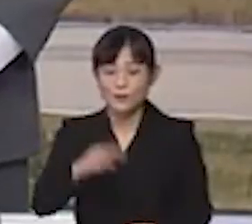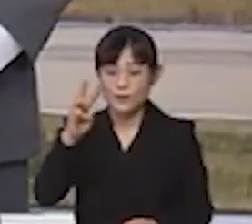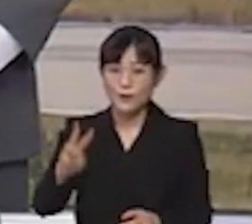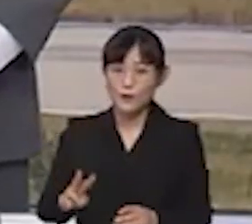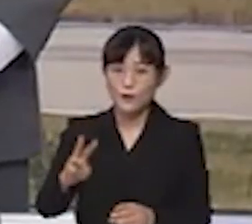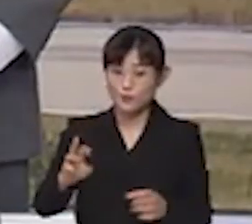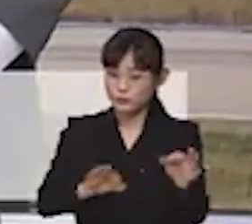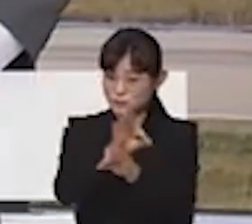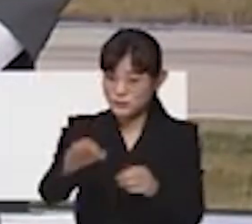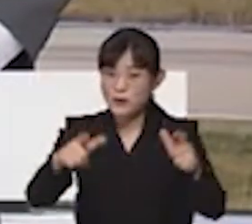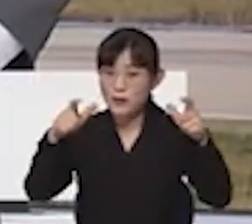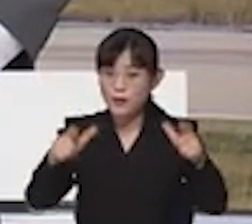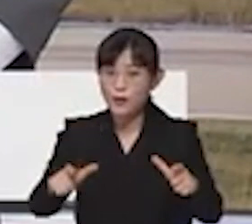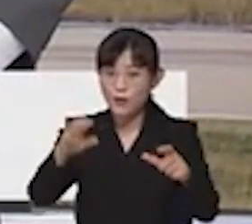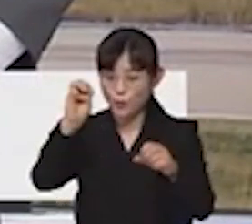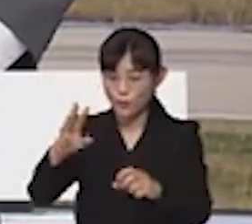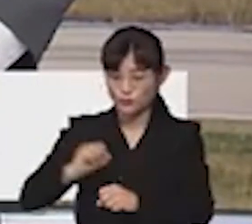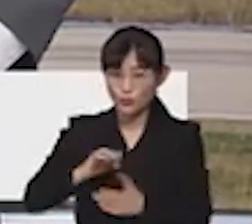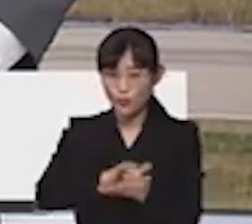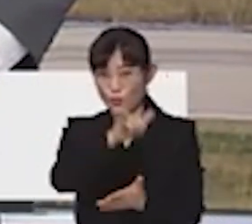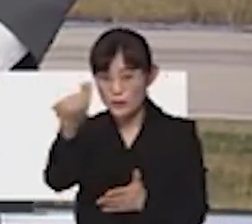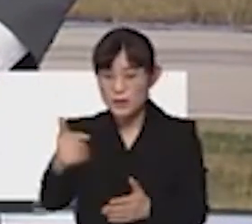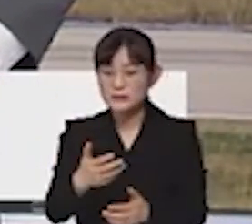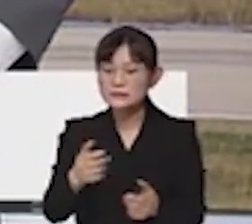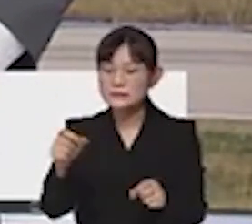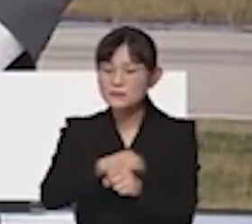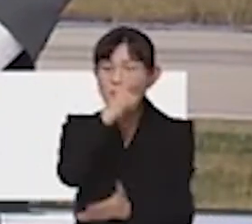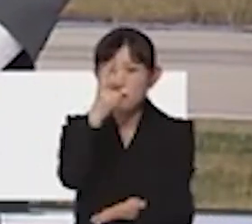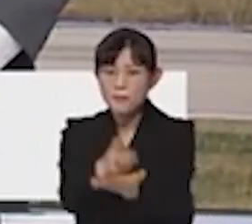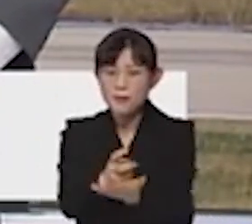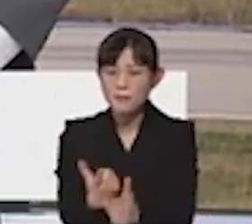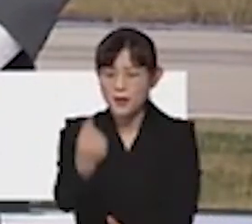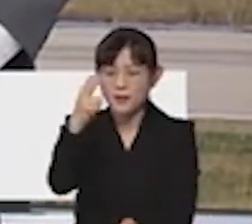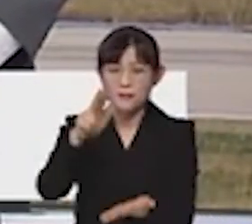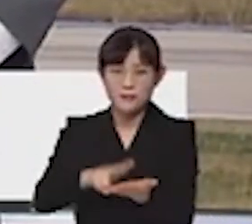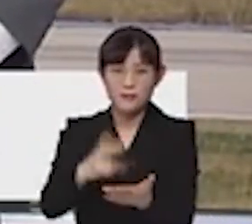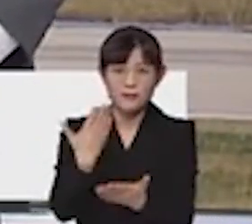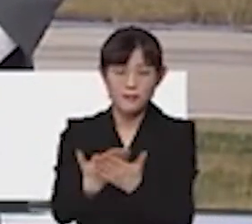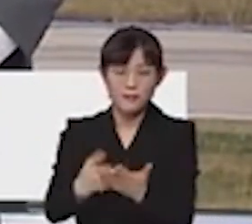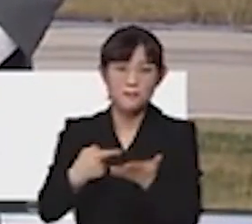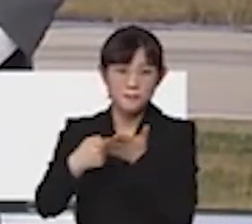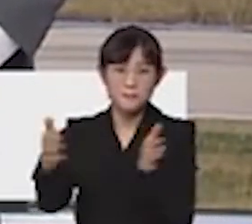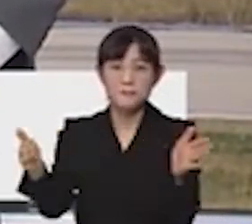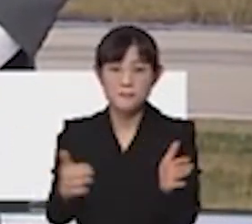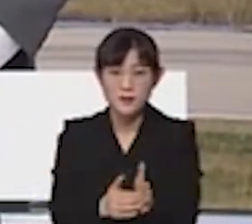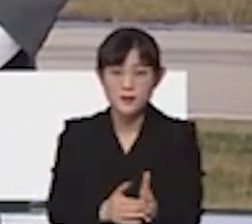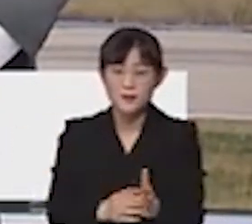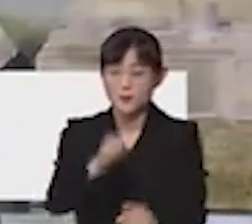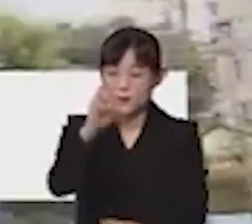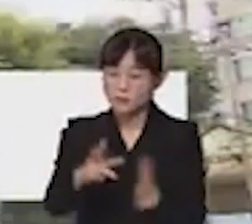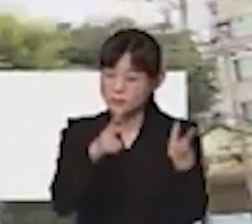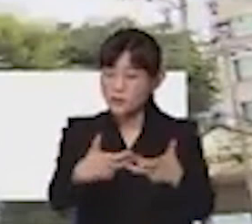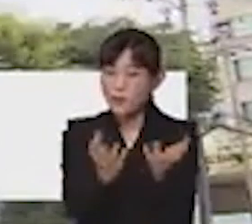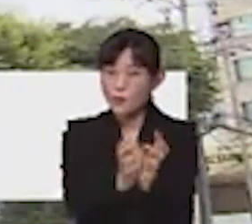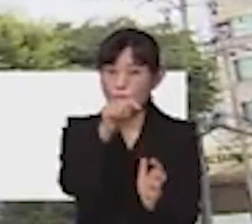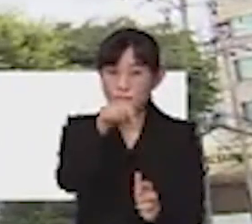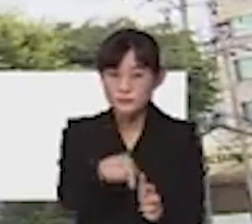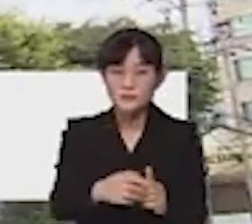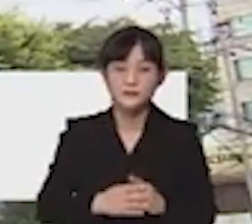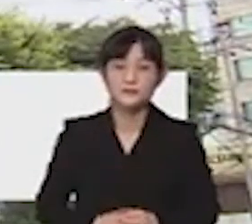광주 지역 경제계가 광주 군공항 이전 특별법에 신속한 제정을 촉구했습니다. 광주 상공회의소는 오늘 성명을